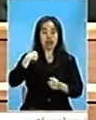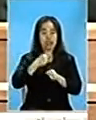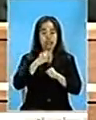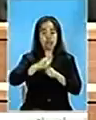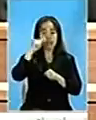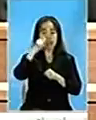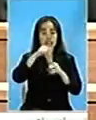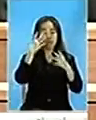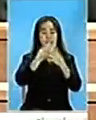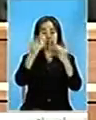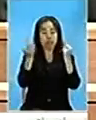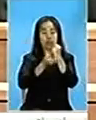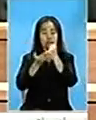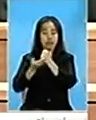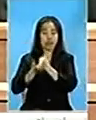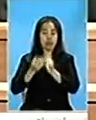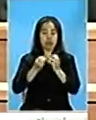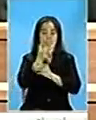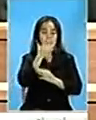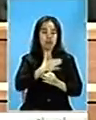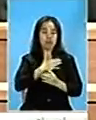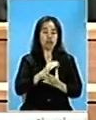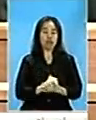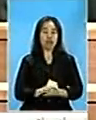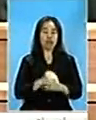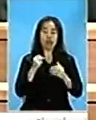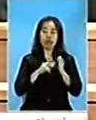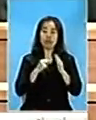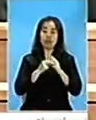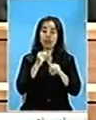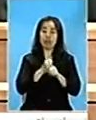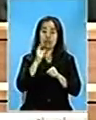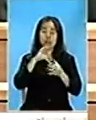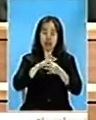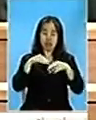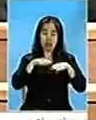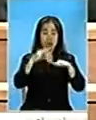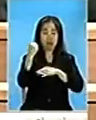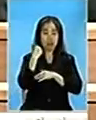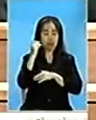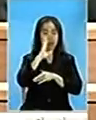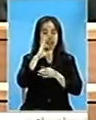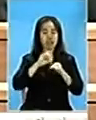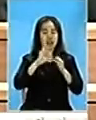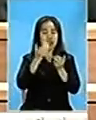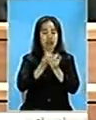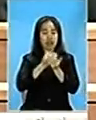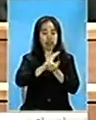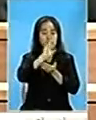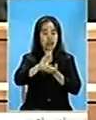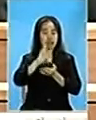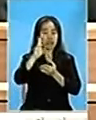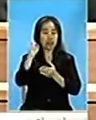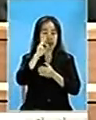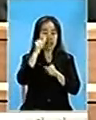เพราะฉะนั้นการกระจายอำนาจลงไปสู่ท้องถิ่นมันไม่ใช่เป็นเรื่องของการกระจายเงินงบประมาณให้เขาไปใช้